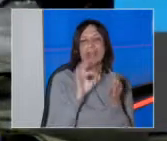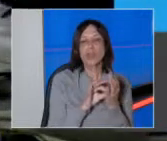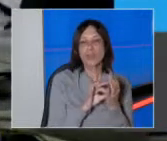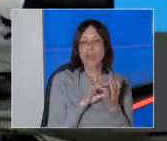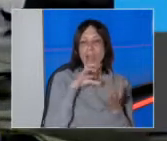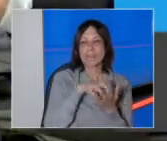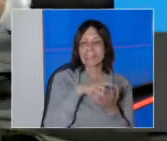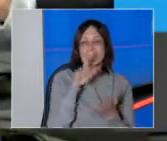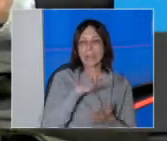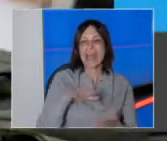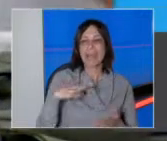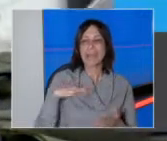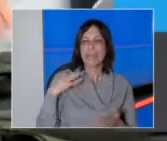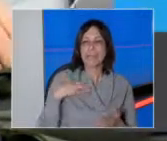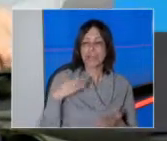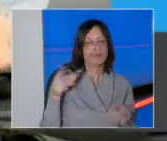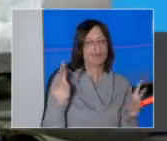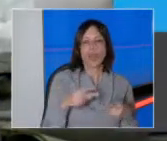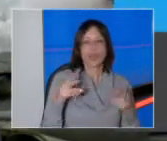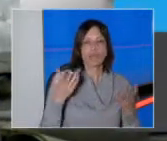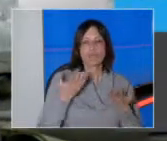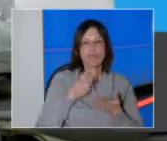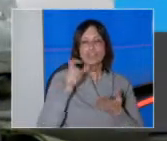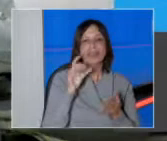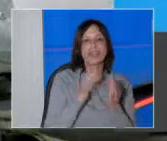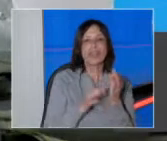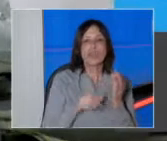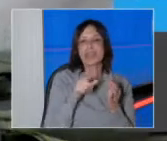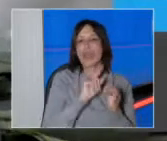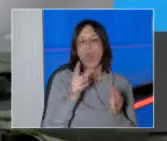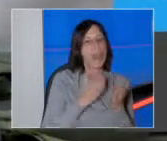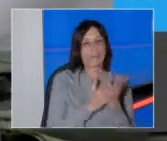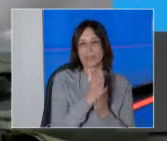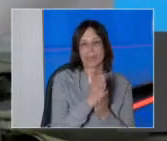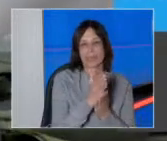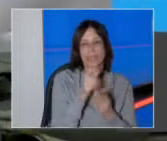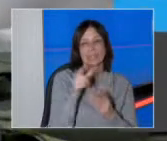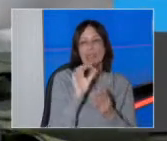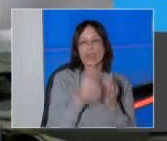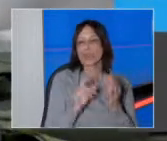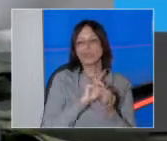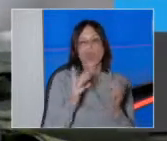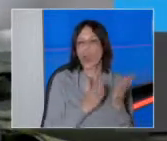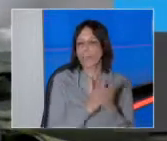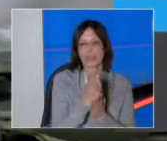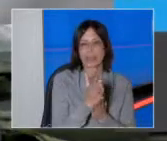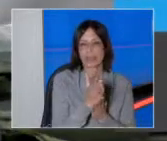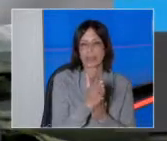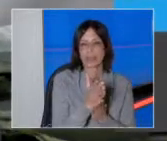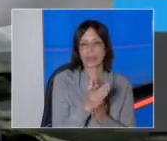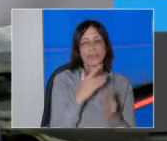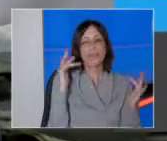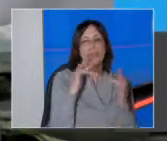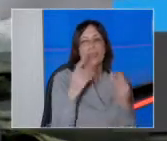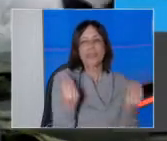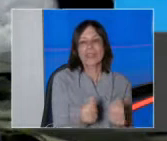הוא מערכת הבריאות ואי הספיקה שלה, הנתונים האלה הם נתונים שאינם אמת. אינם אמת. ואל מול